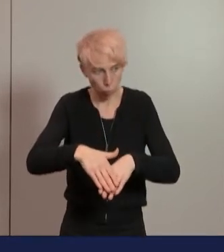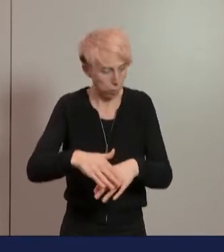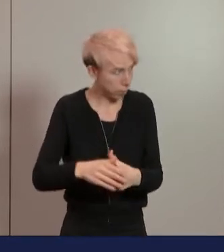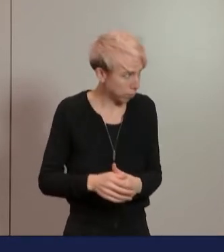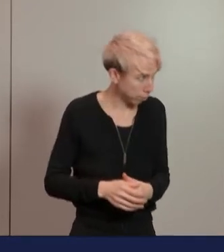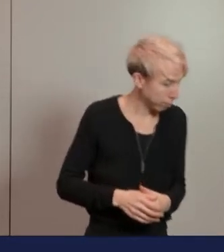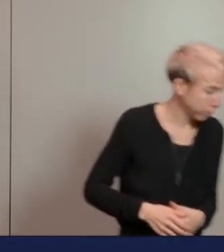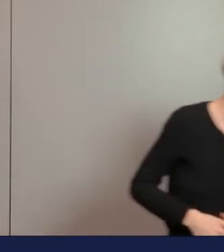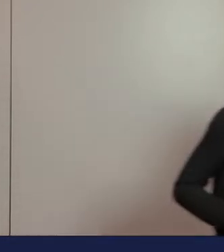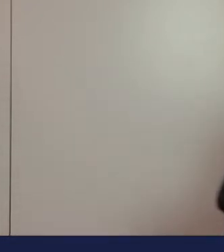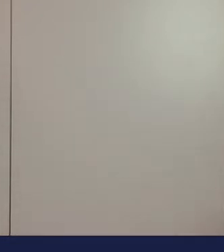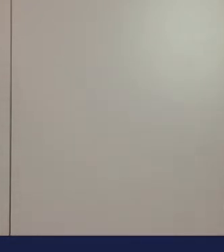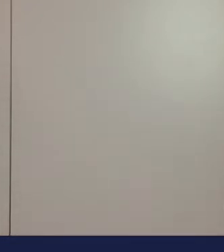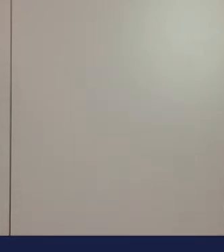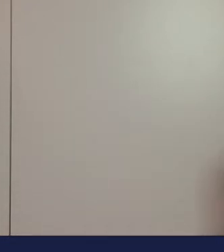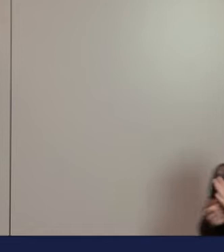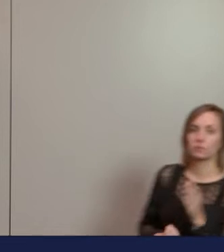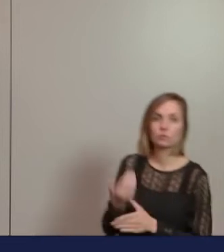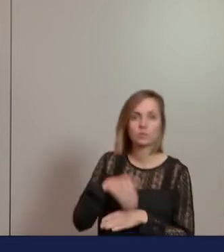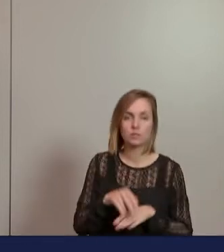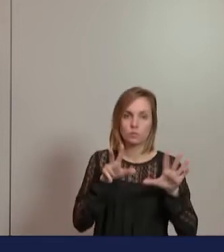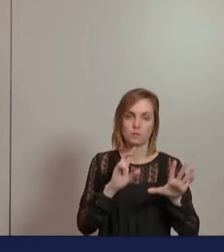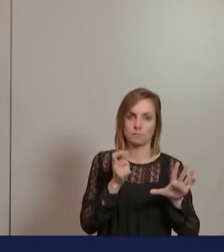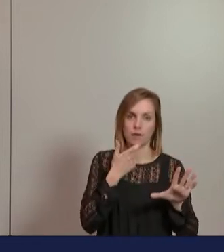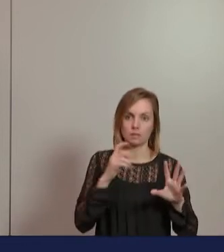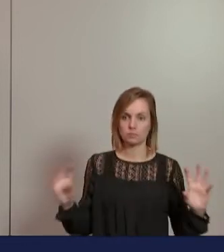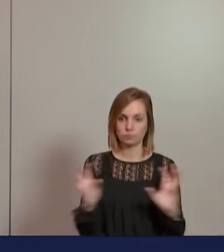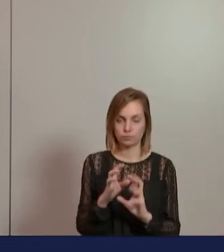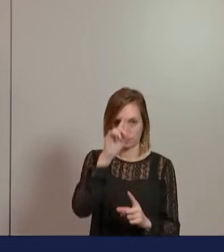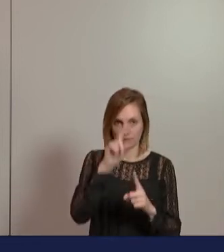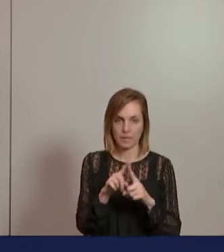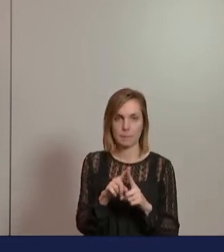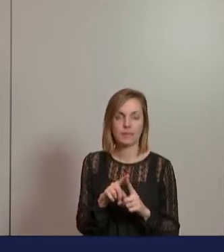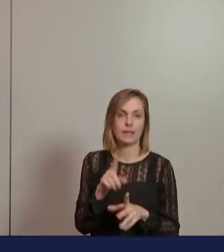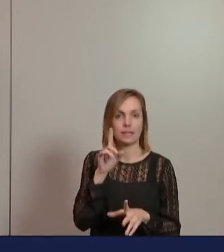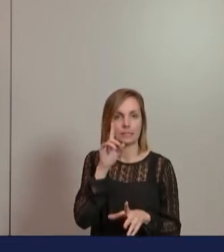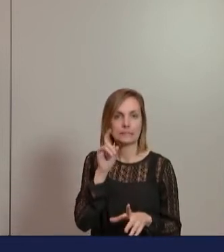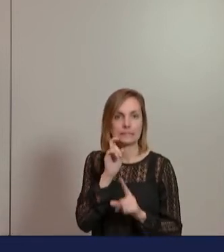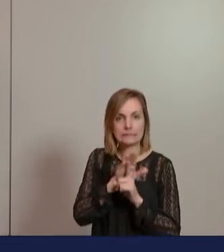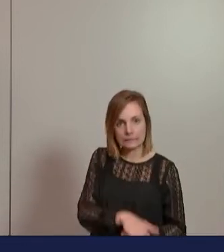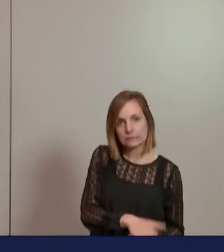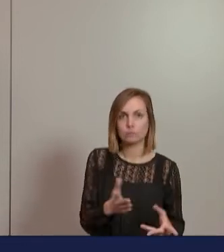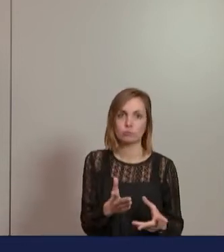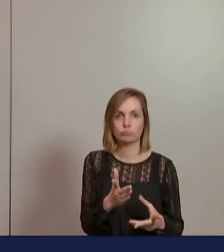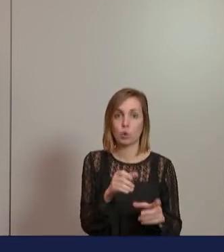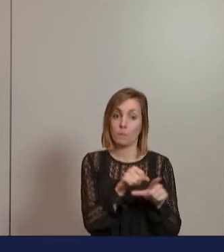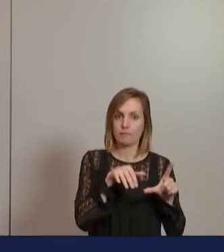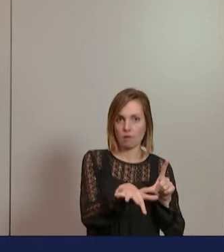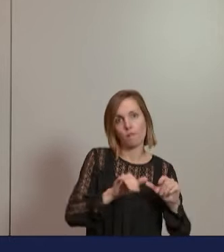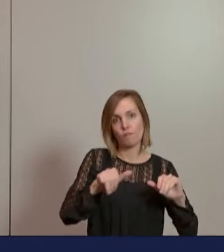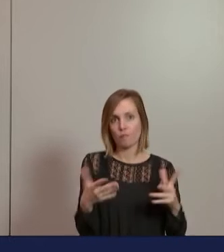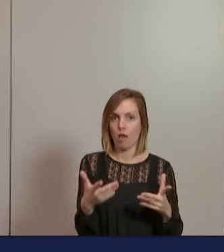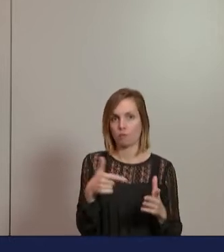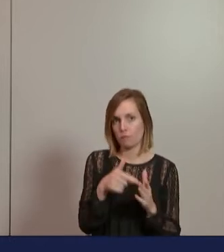puis sur la journée du 8 mars, une table ronde aura lieu cette année sur le sujet du sexisme dans les médias. Voilà pour les